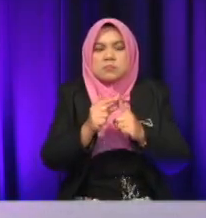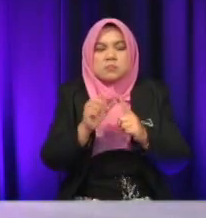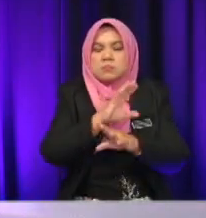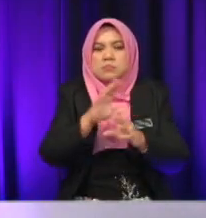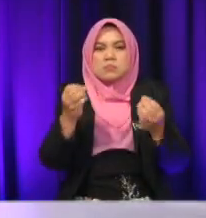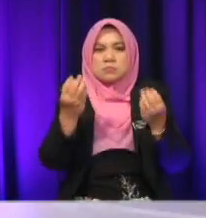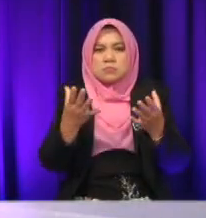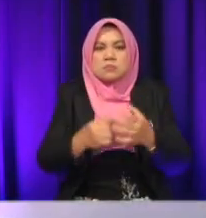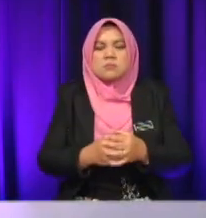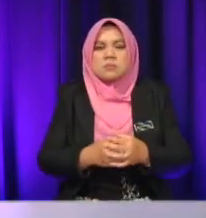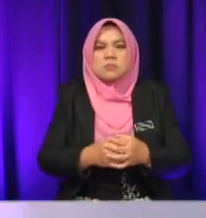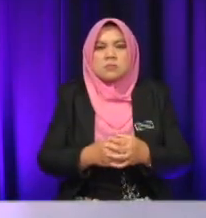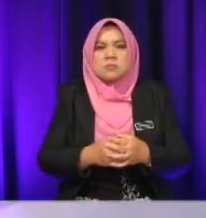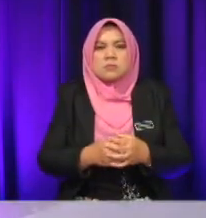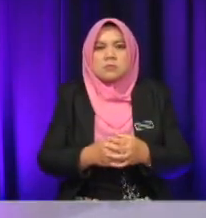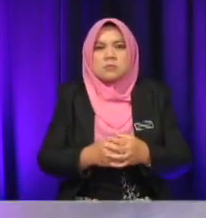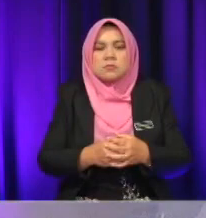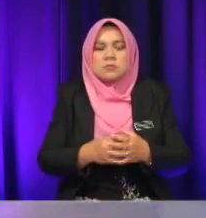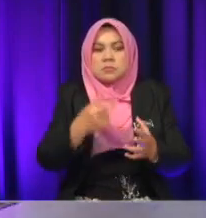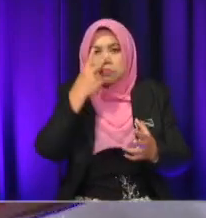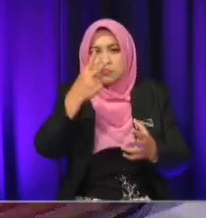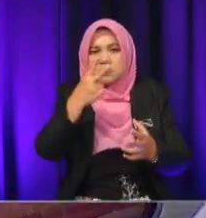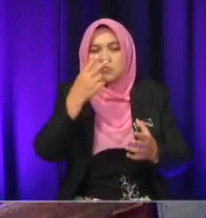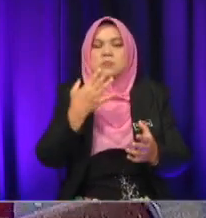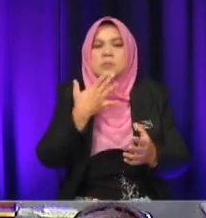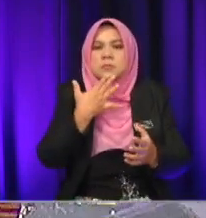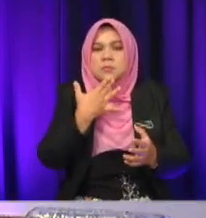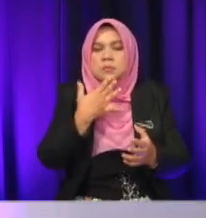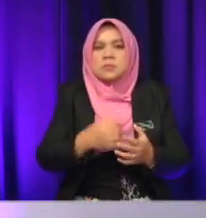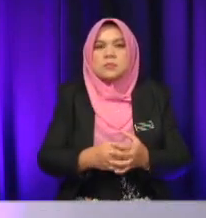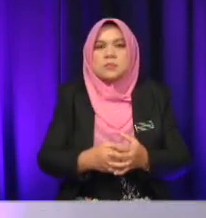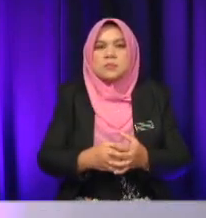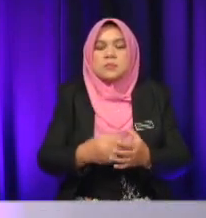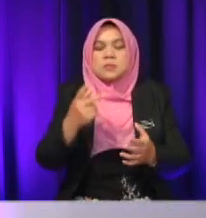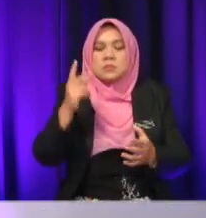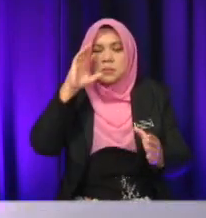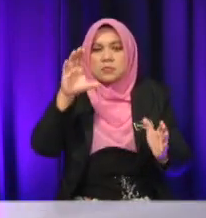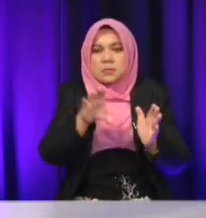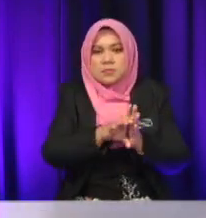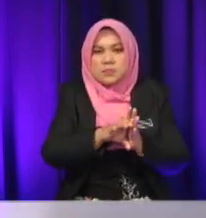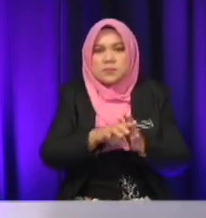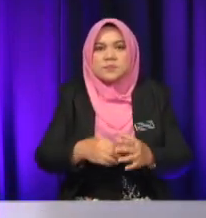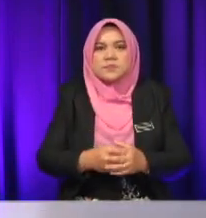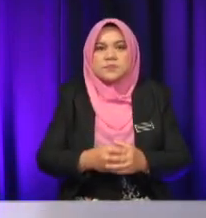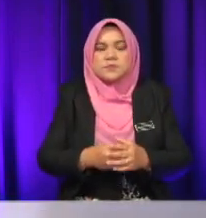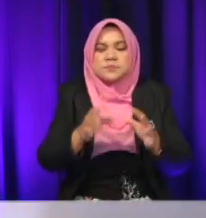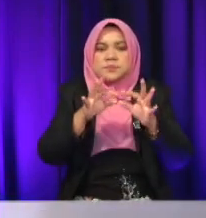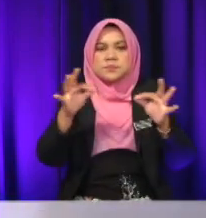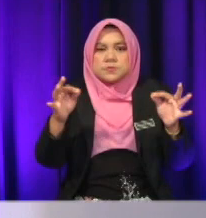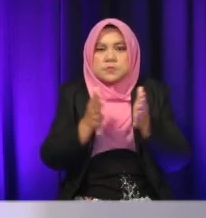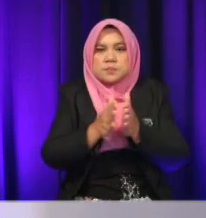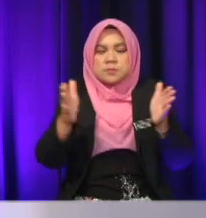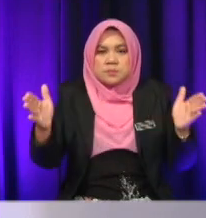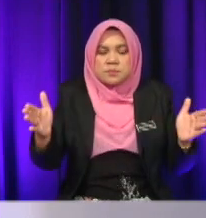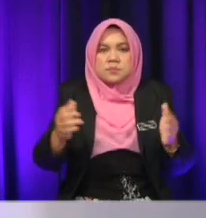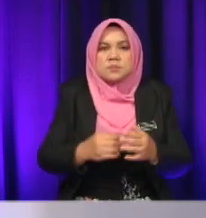banyak. Tak boleh, cikgu. Kadang-kadang kita tertarik because tengok warna. Produk gambar. Yang dipasar, gambar tu menarik. Tulisan yang besar.